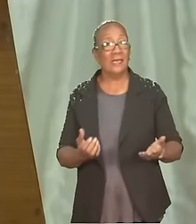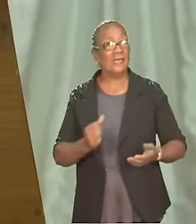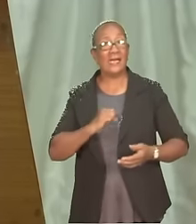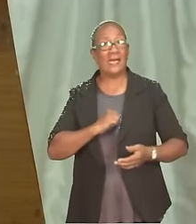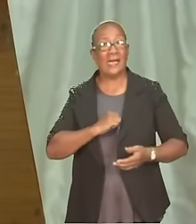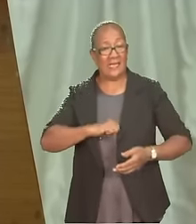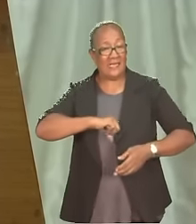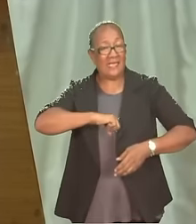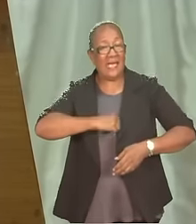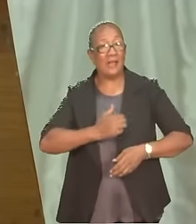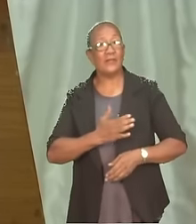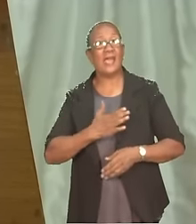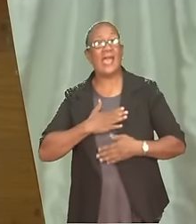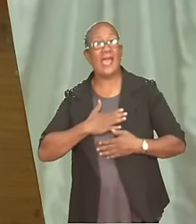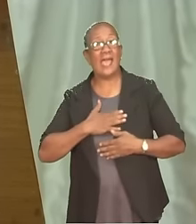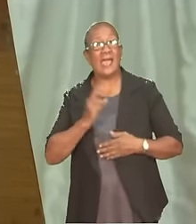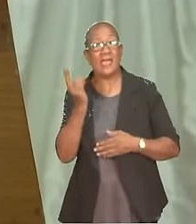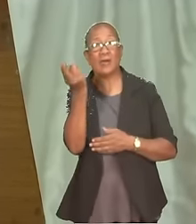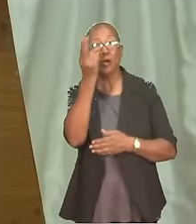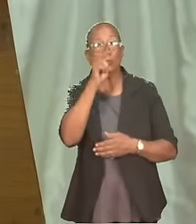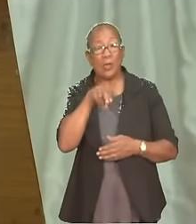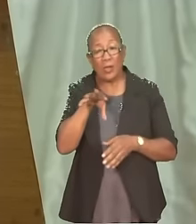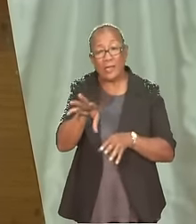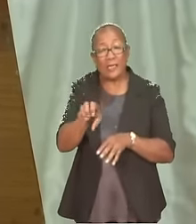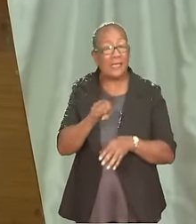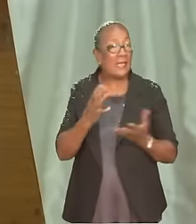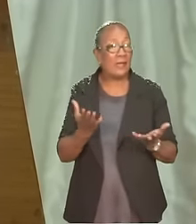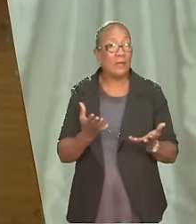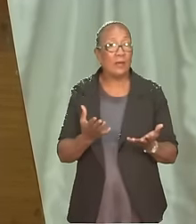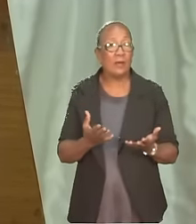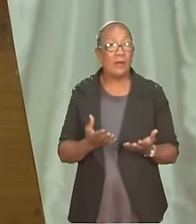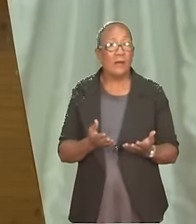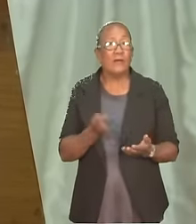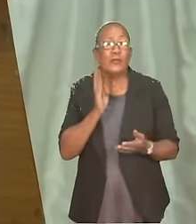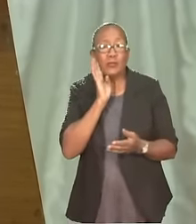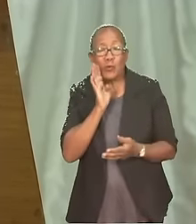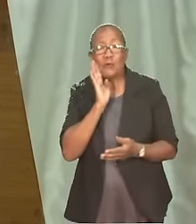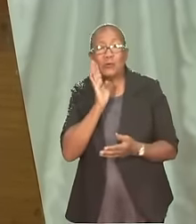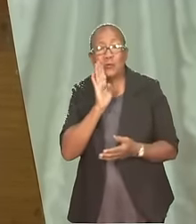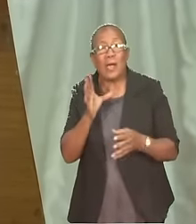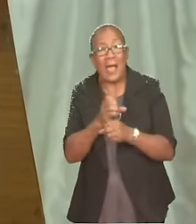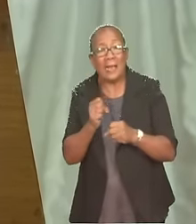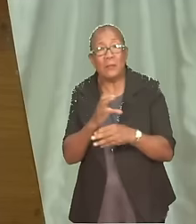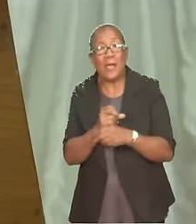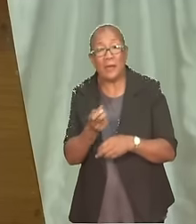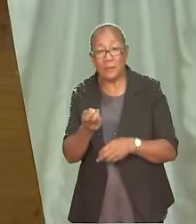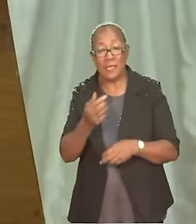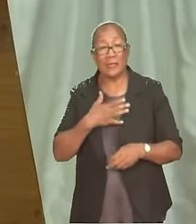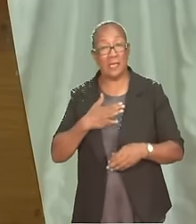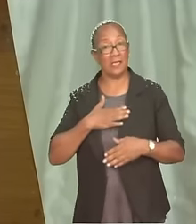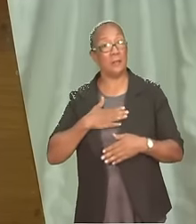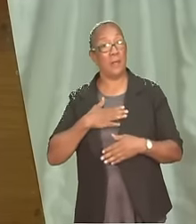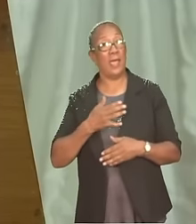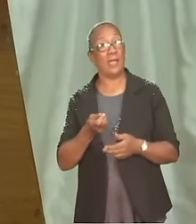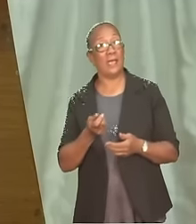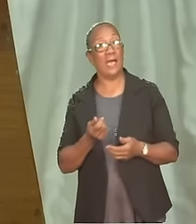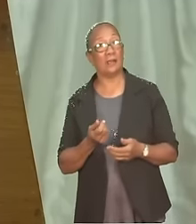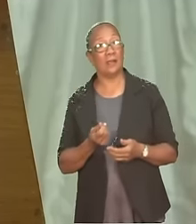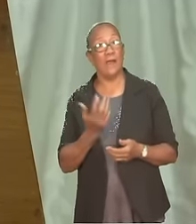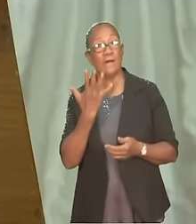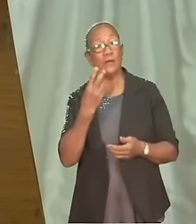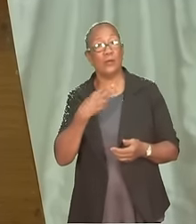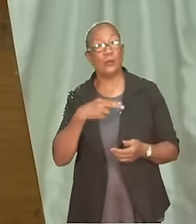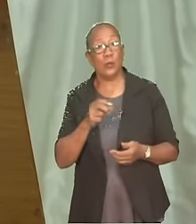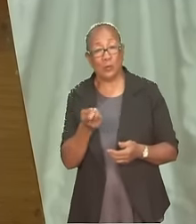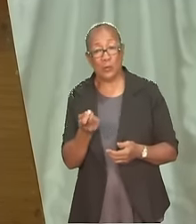dollar account komen op de bank. En na veel biggie en contacten kreeg je 50 US dollar per maand van